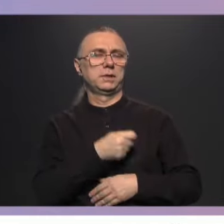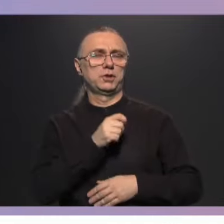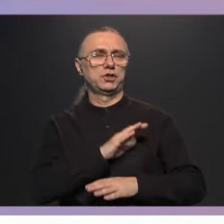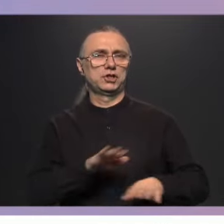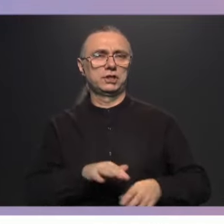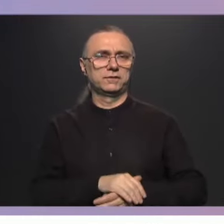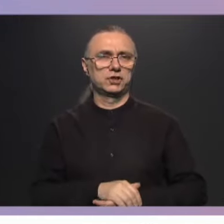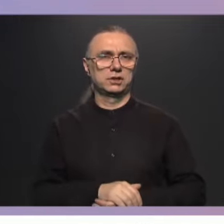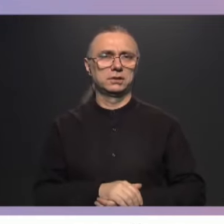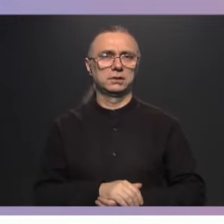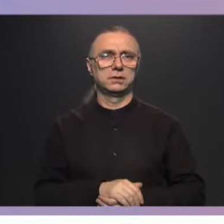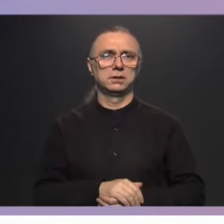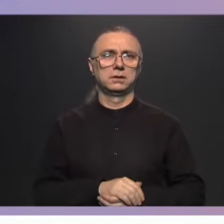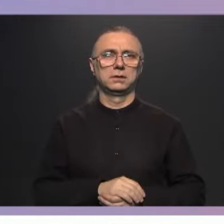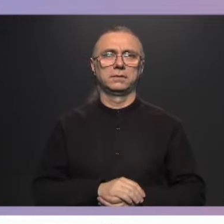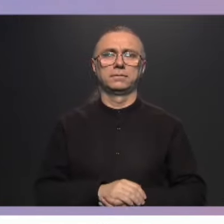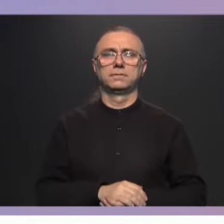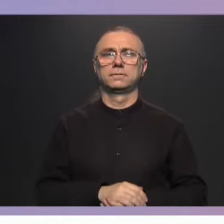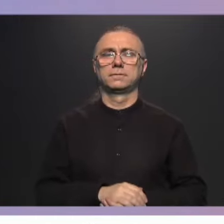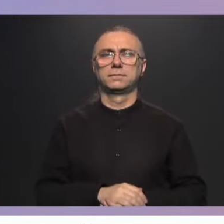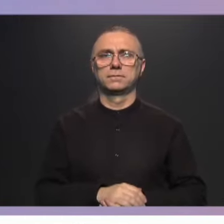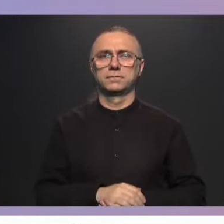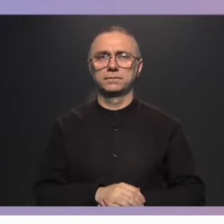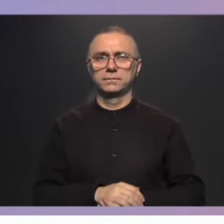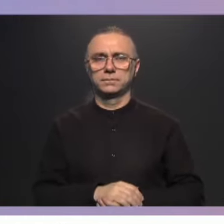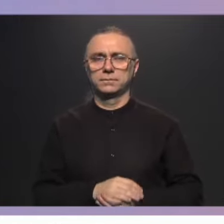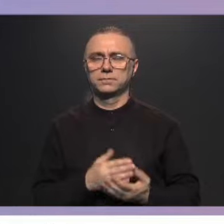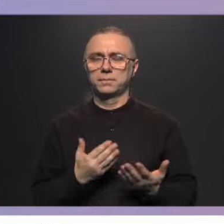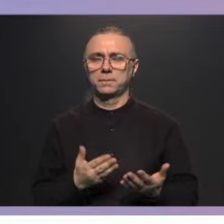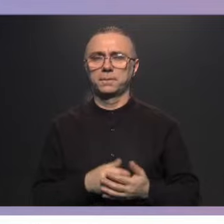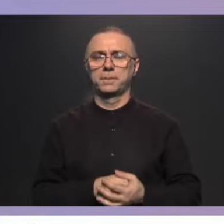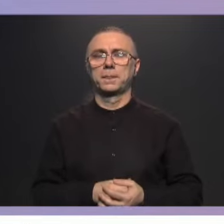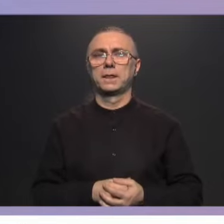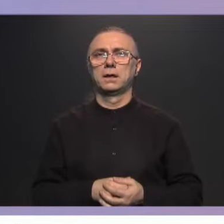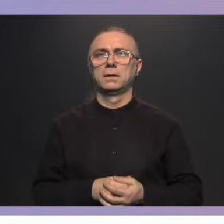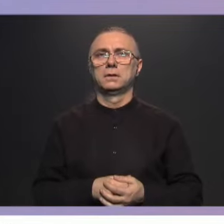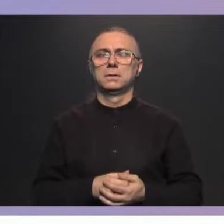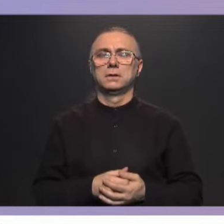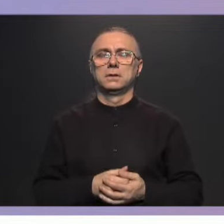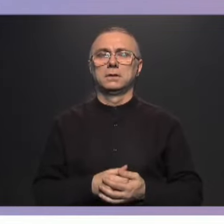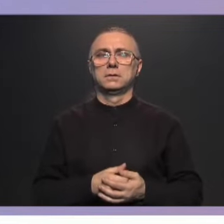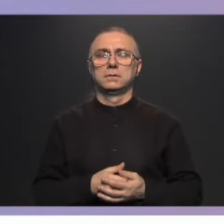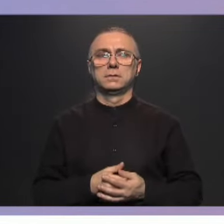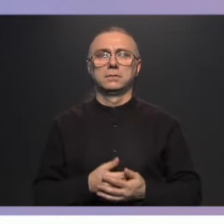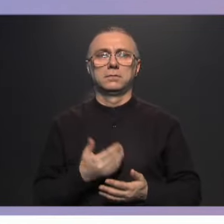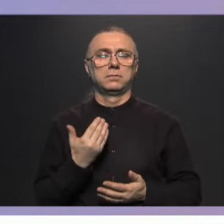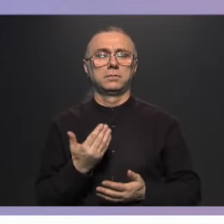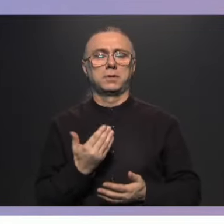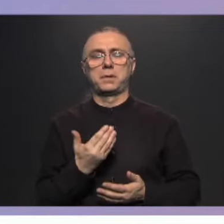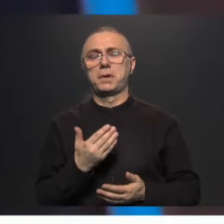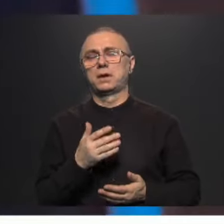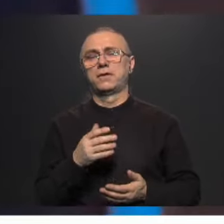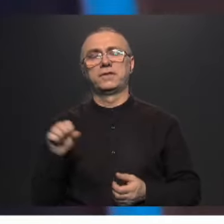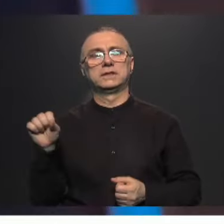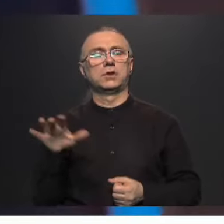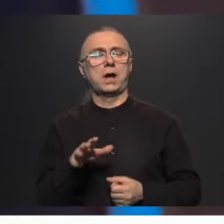Никто в ресторан, в самый дорогой, где у тебя абсолютно бесплатно можешь есть любые явства, не приходит, чтобы постоять